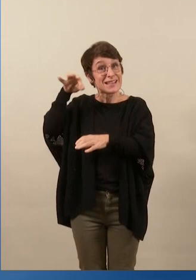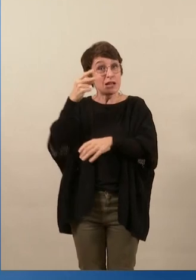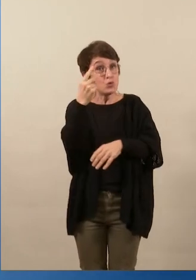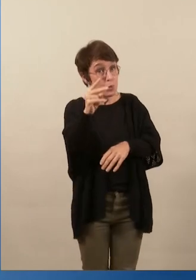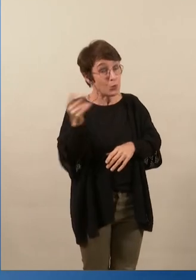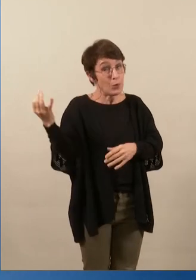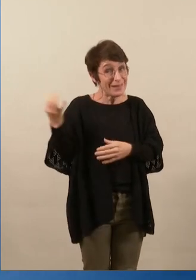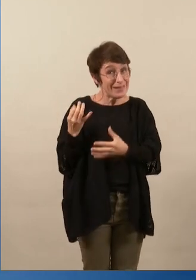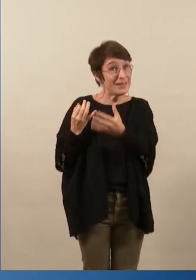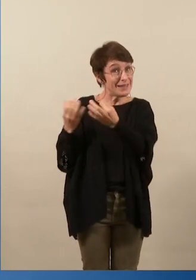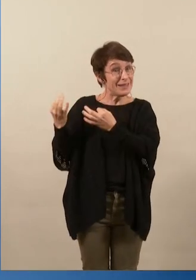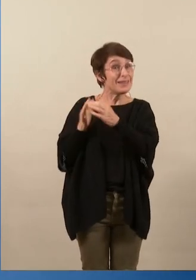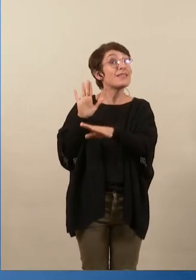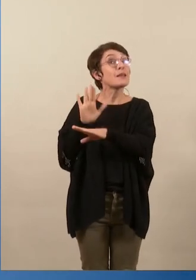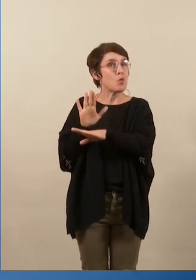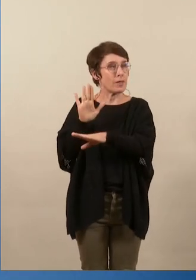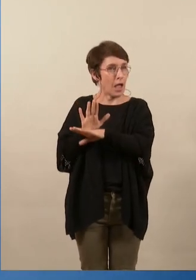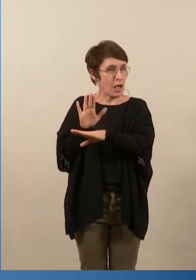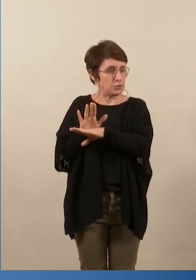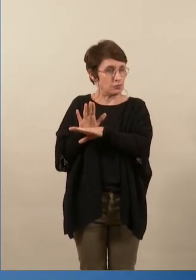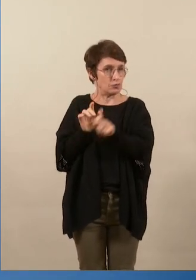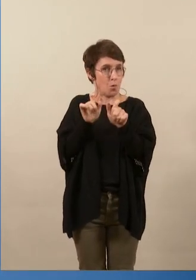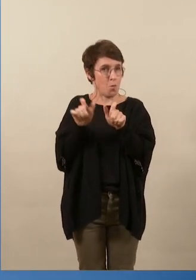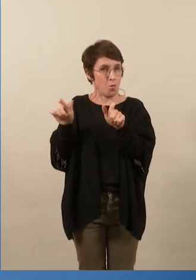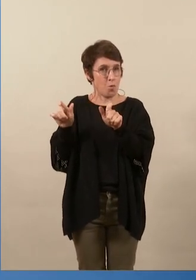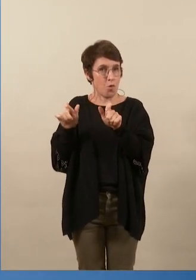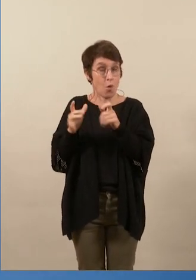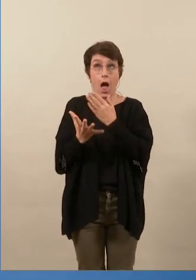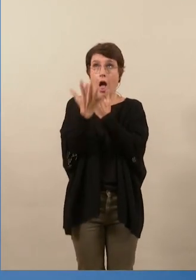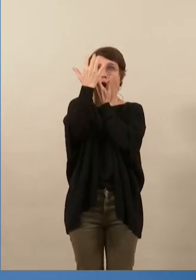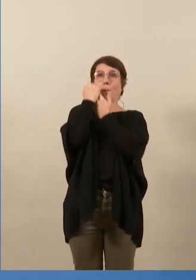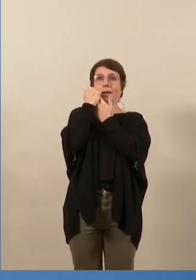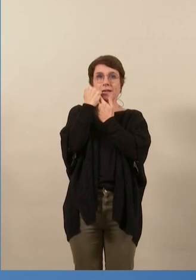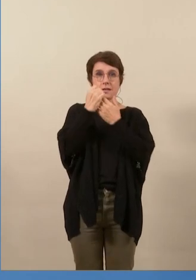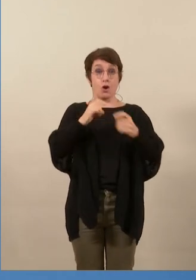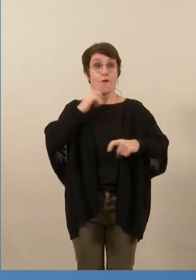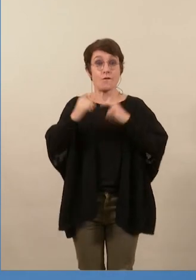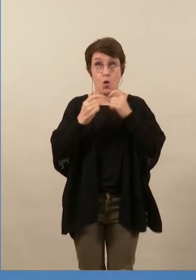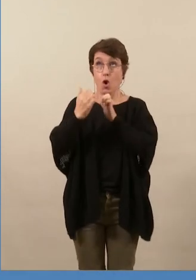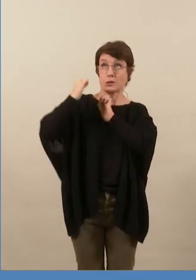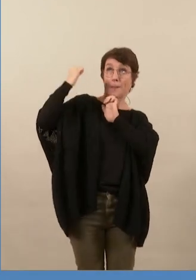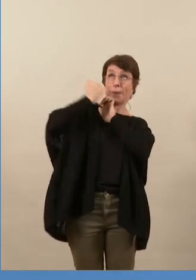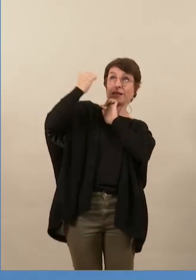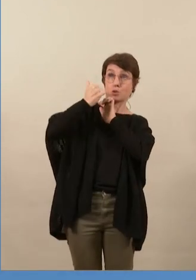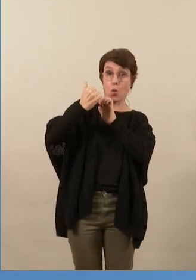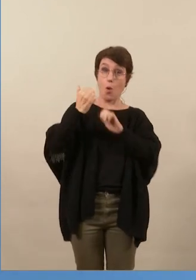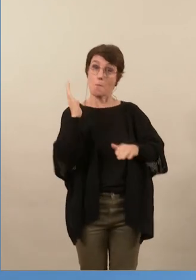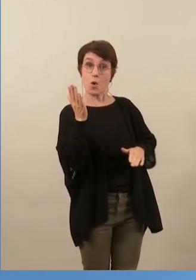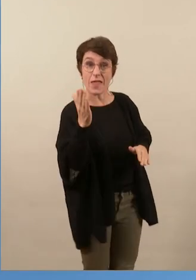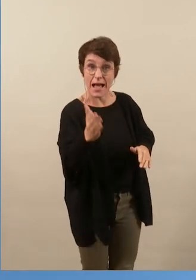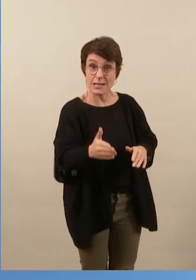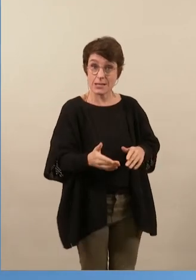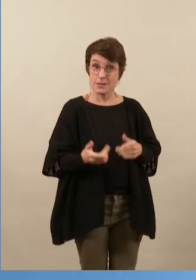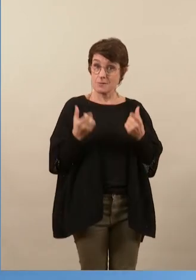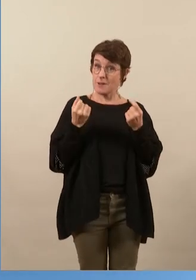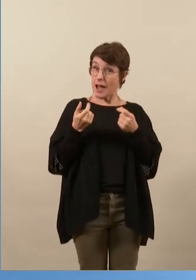vos élus il y a l'emprise il y a la violence il y a la pression il y a la menace il y a le lien financier